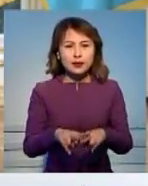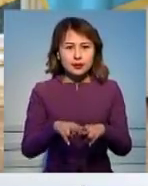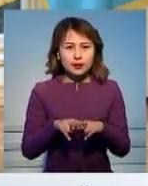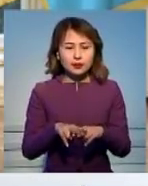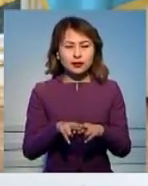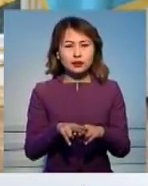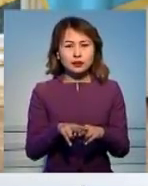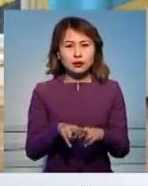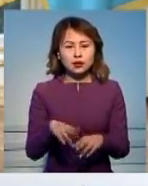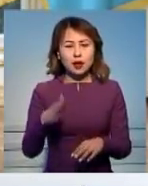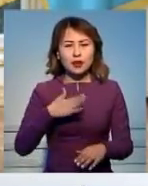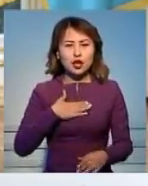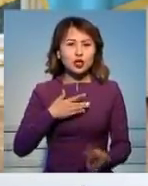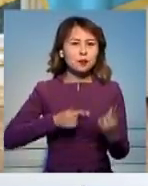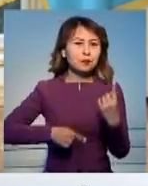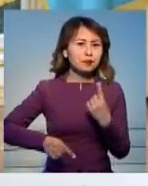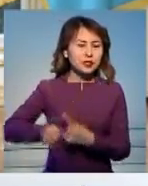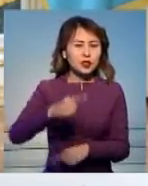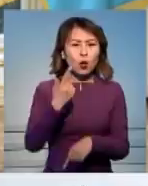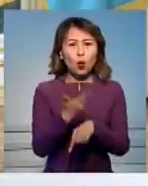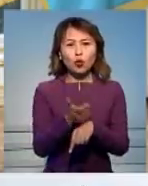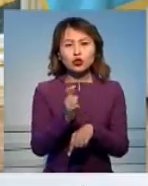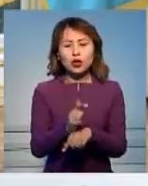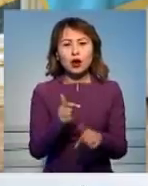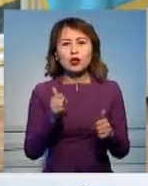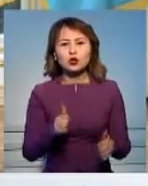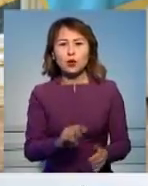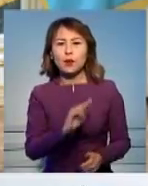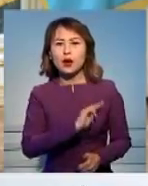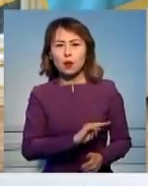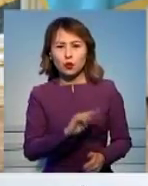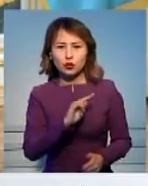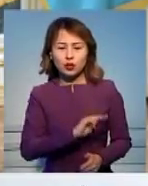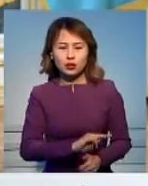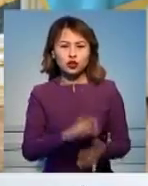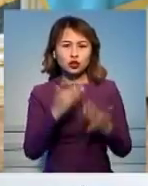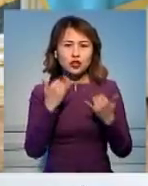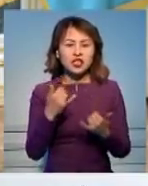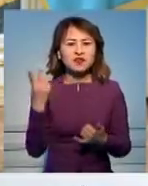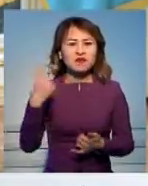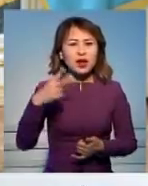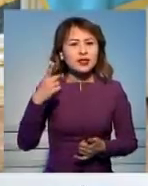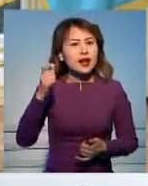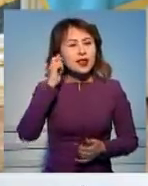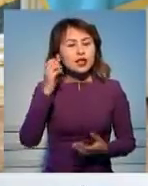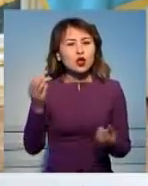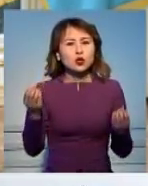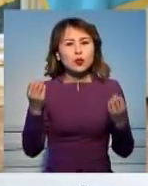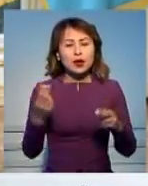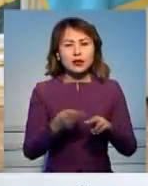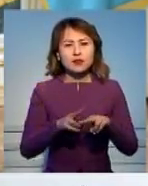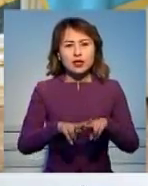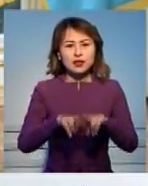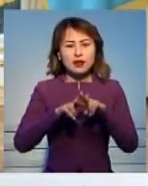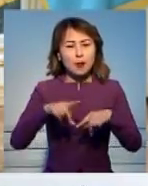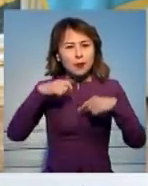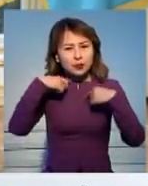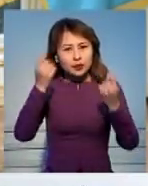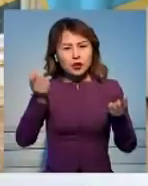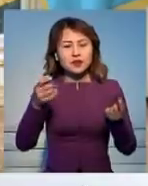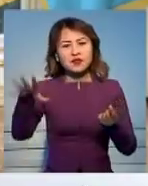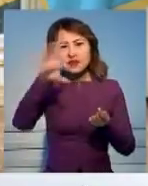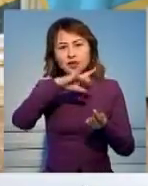где наш бизнес очень хорошо поработал. 20-летний юбилей столицы отмечает весь